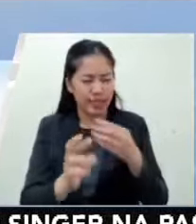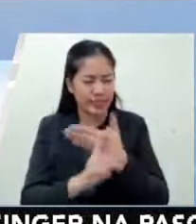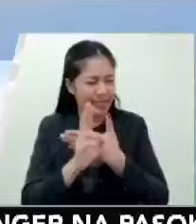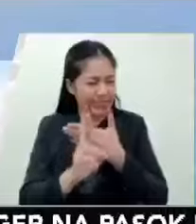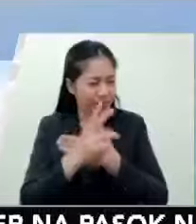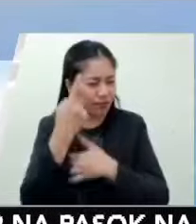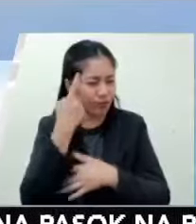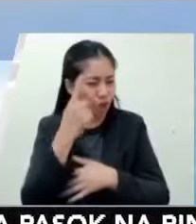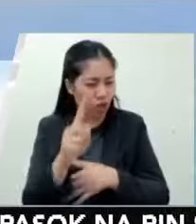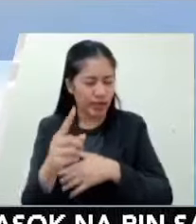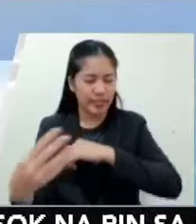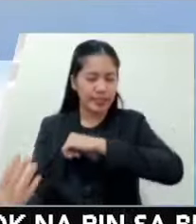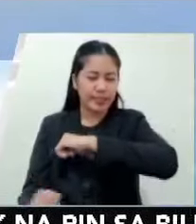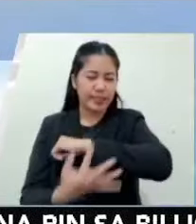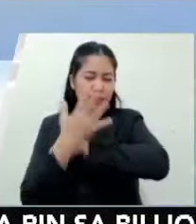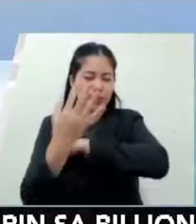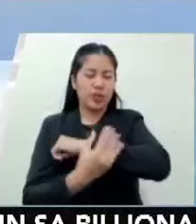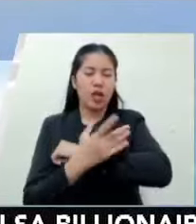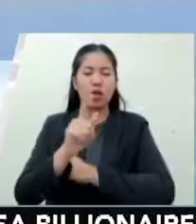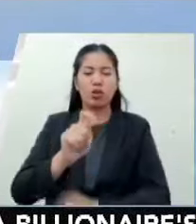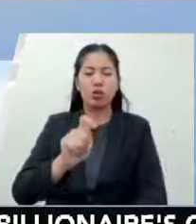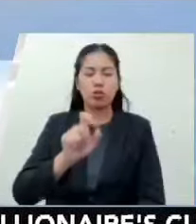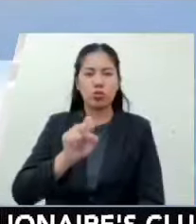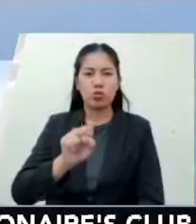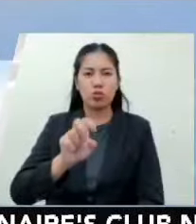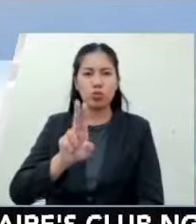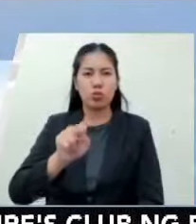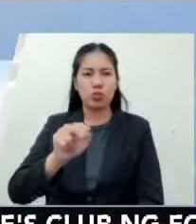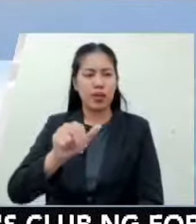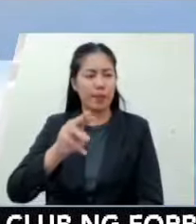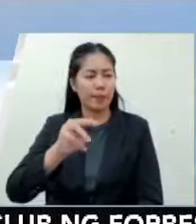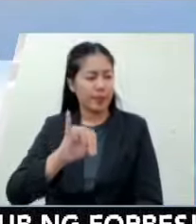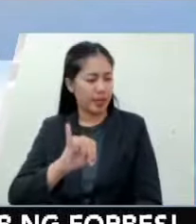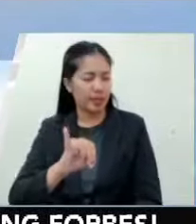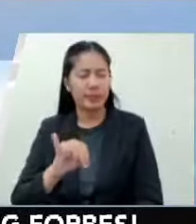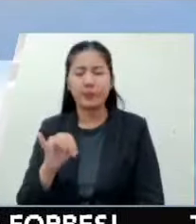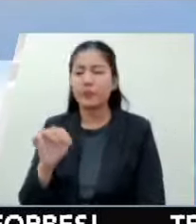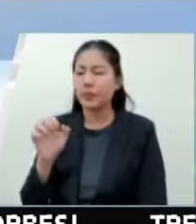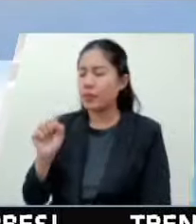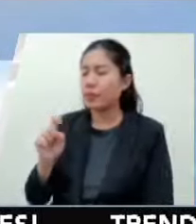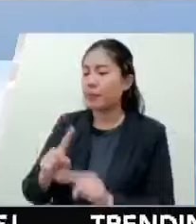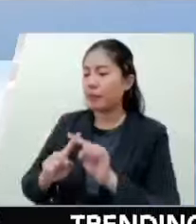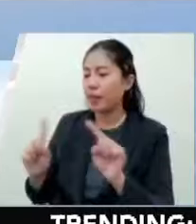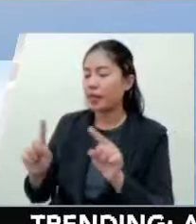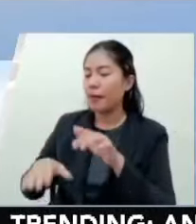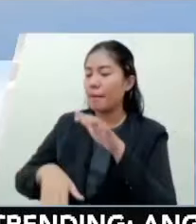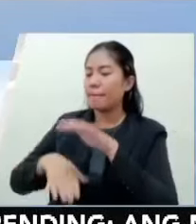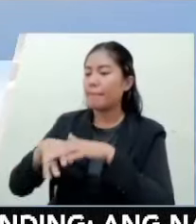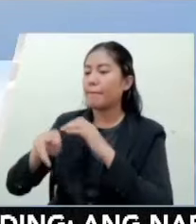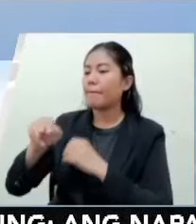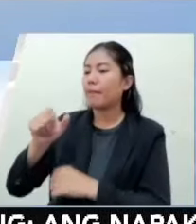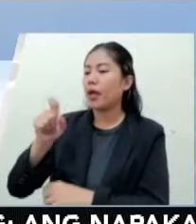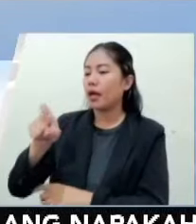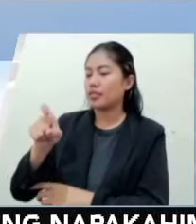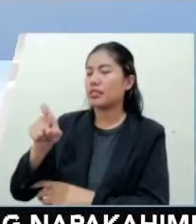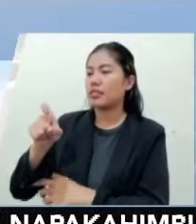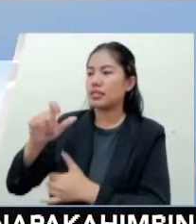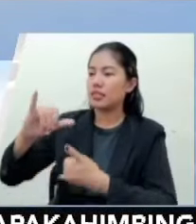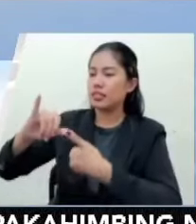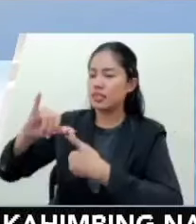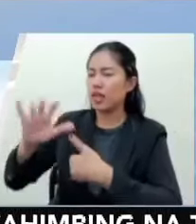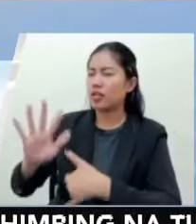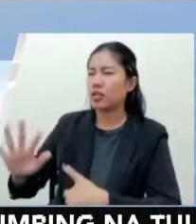yung maximum height na expected natin would be less than 30 centimeters. Based